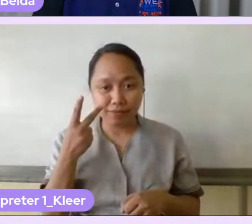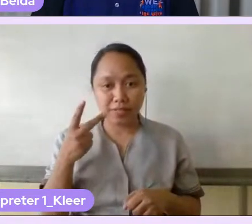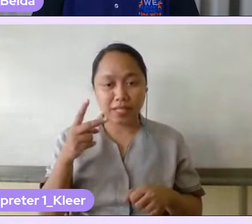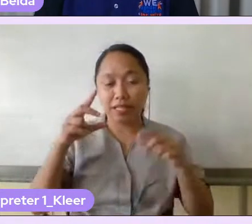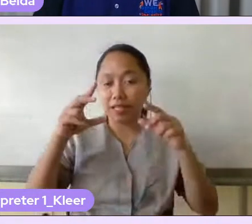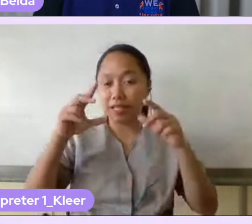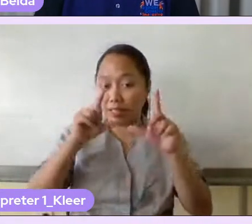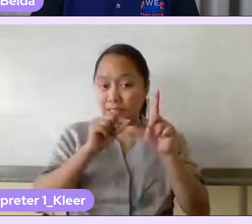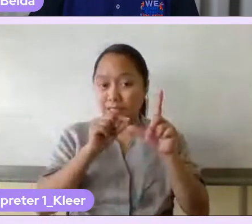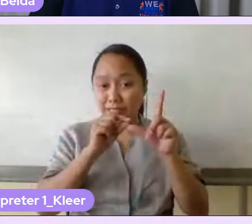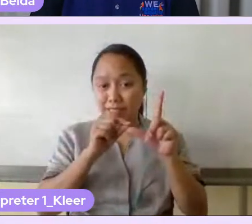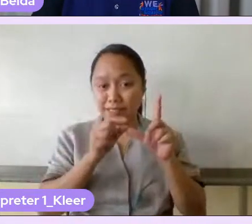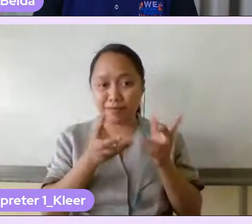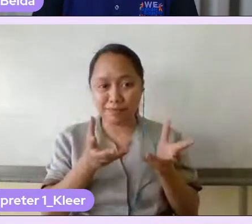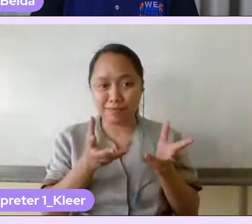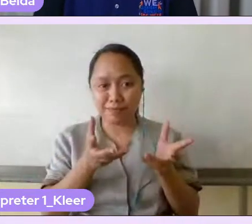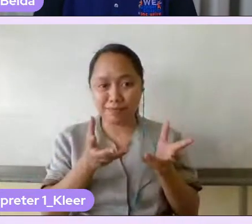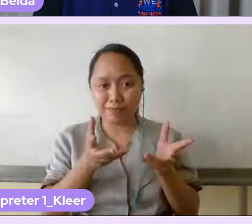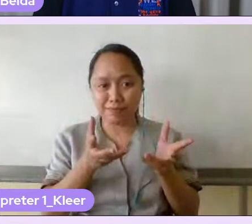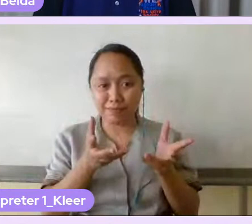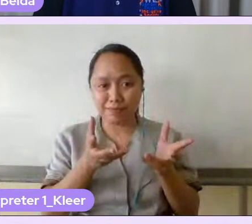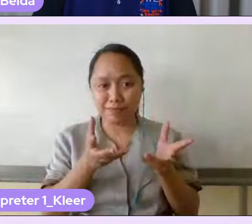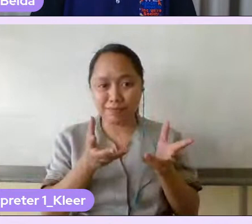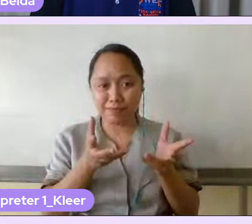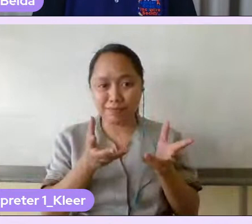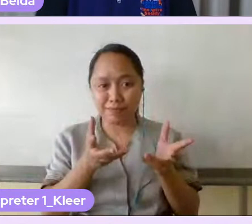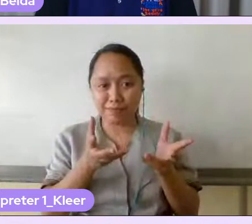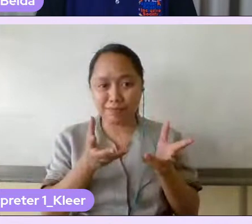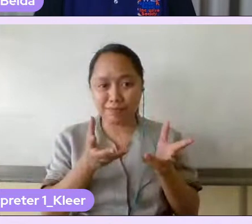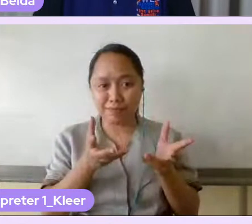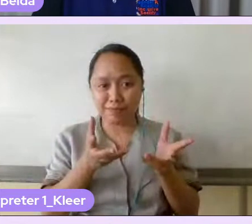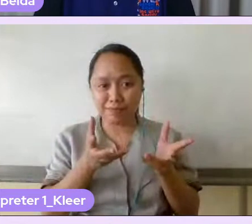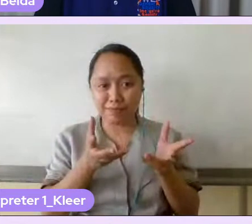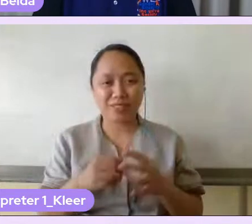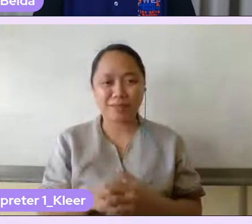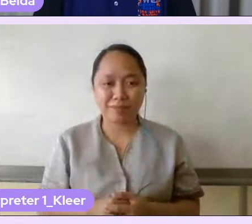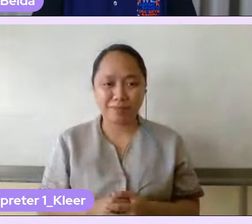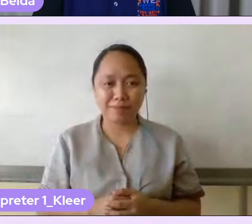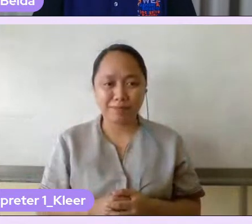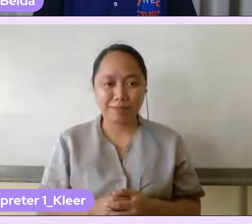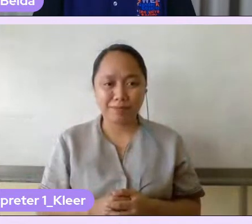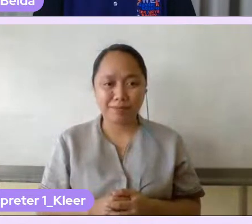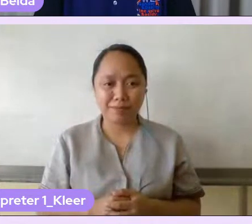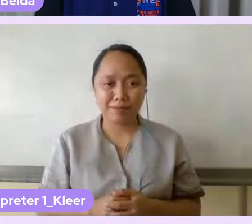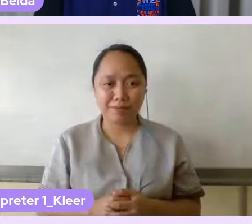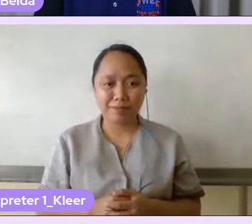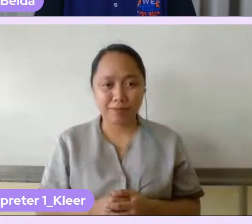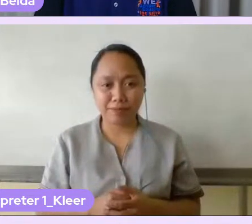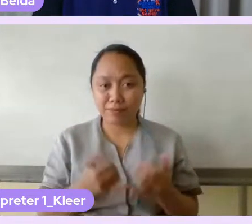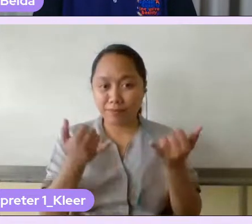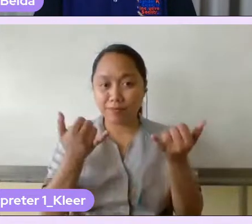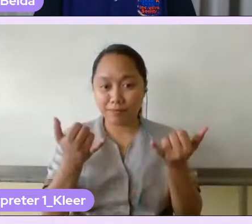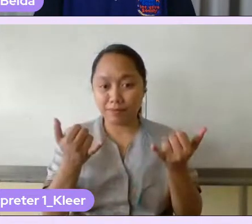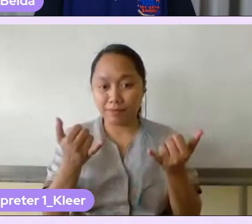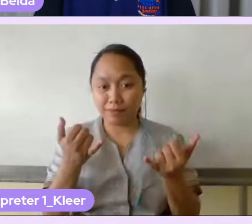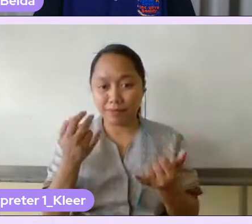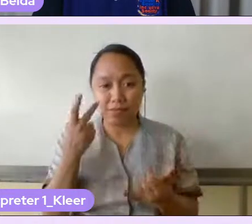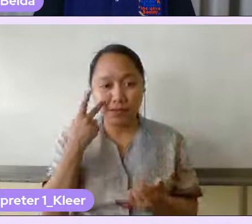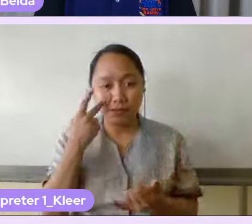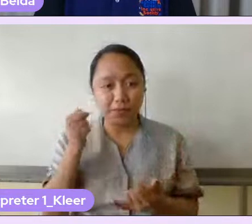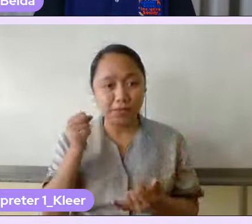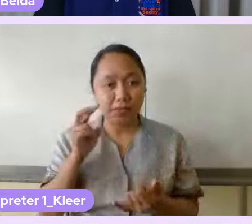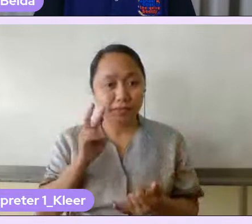All right, thank you so much, Ms. Van and Ms. Kat. Ano, nabanggit natin, so napakarami pala talagang opportunities,